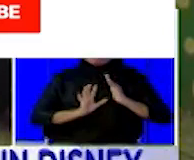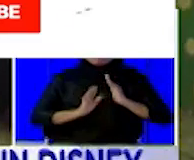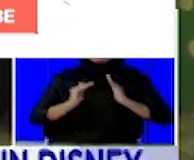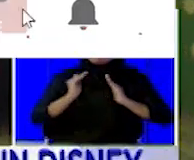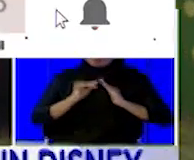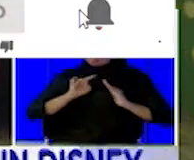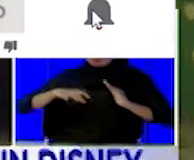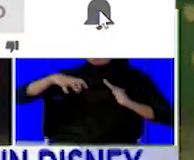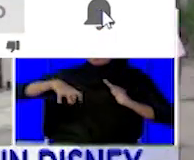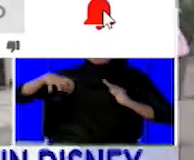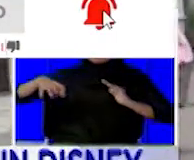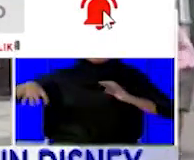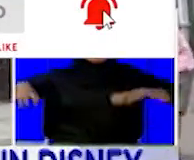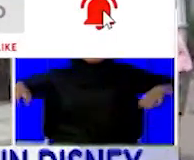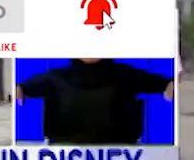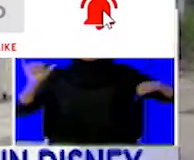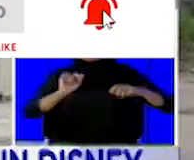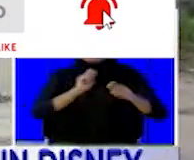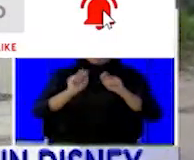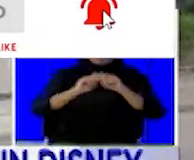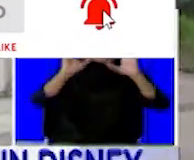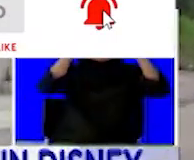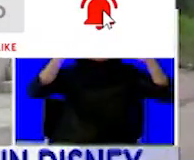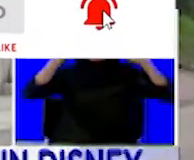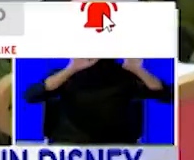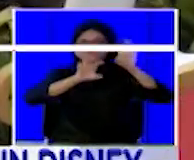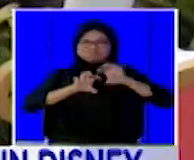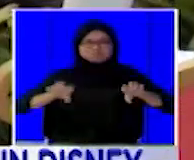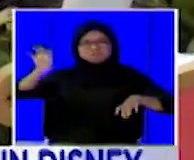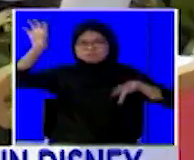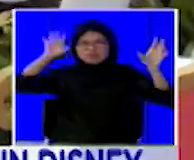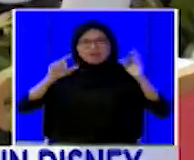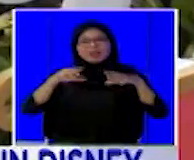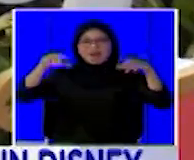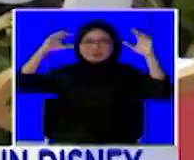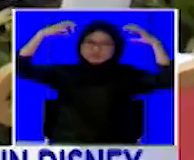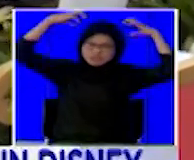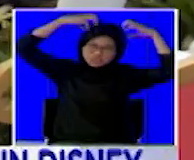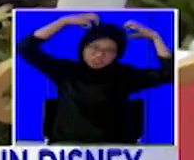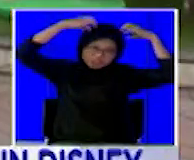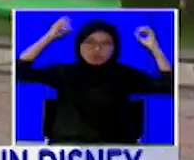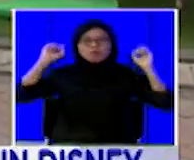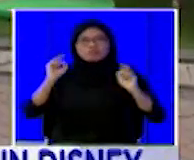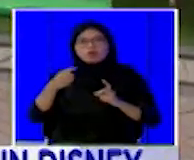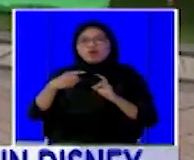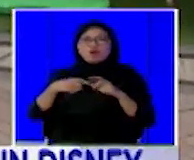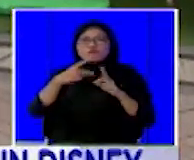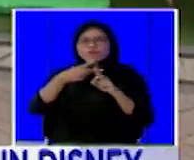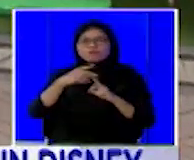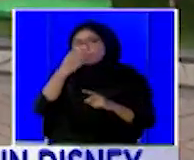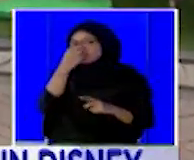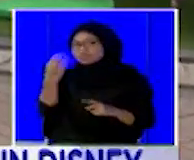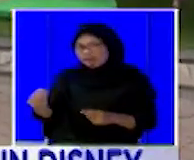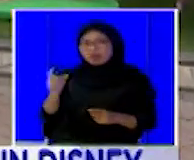Ya, tidak hanya satu rumah, rumah lainnya juga mendekor halamannya dengan berbagai hiasan Natal seperti hiasan Natal kartun Mickey